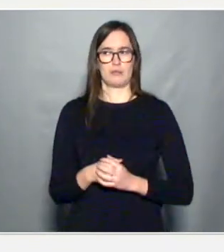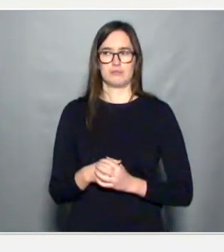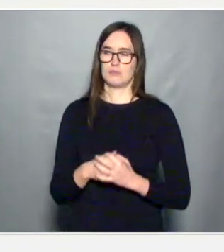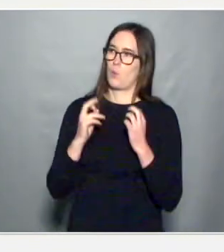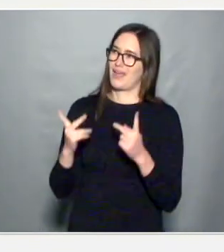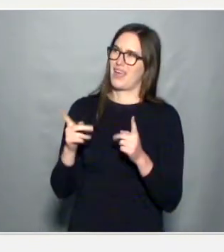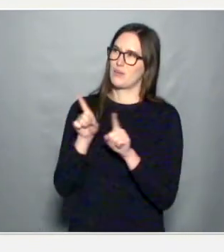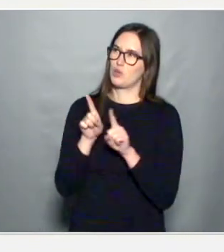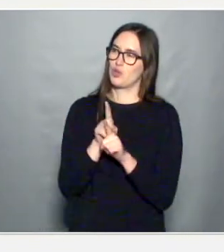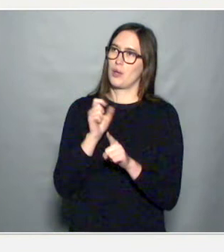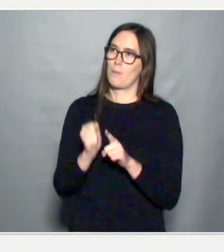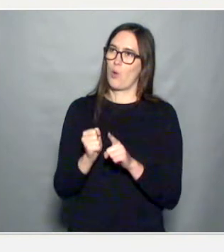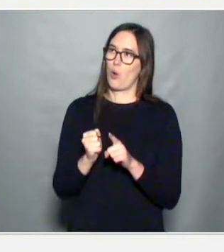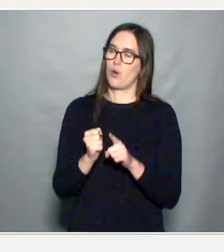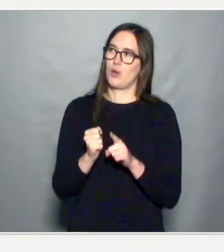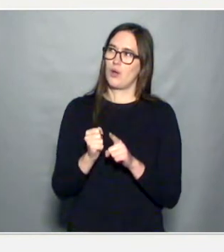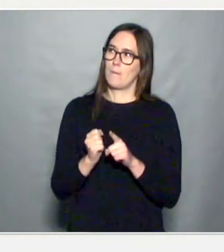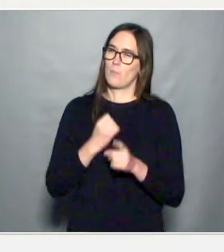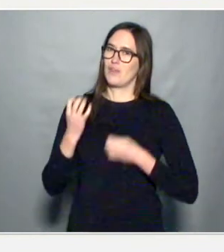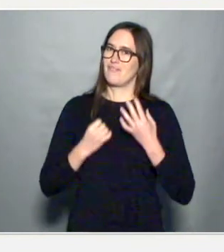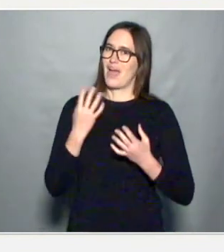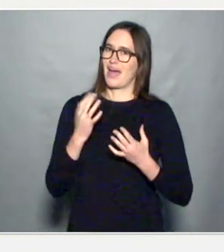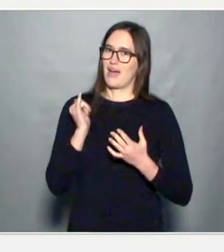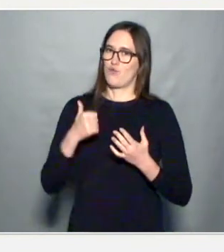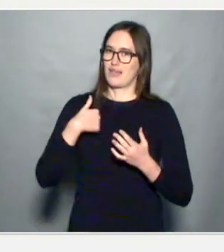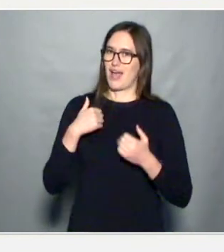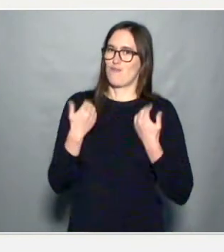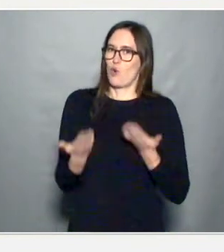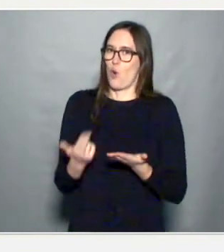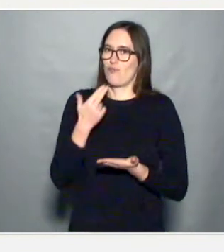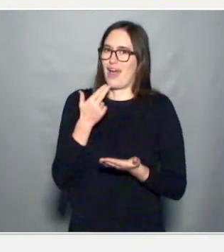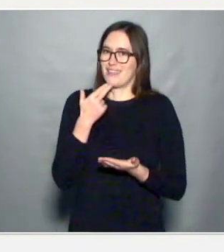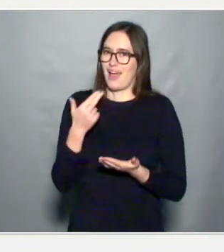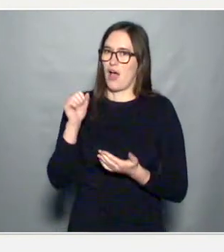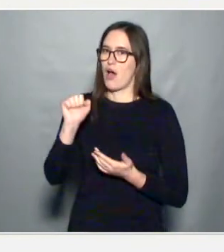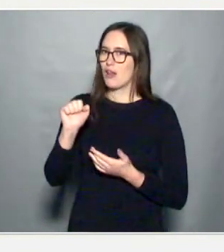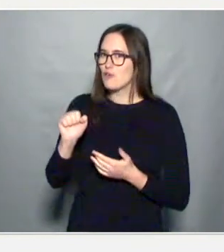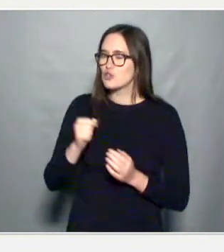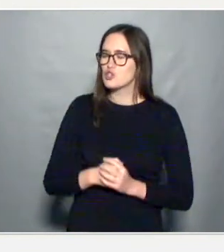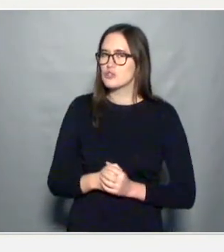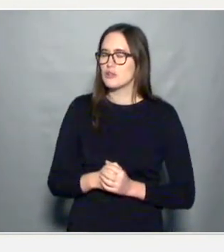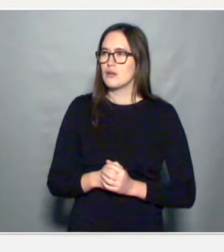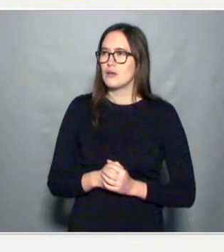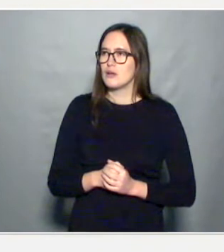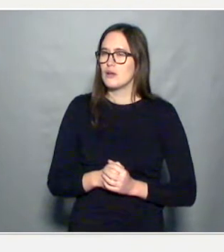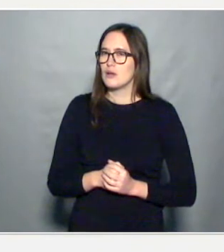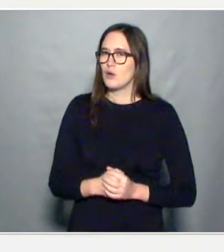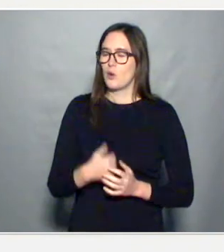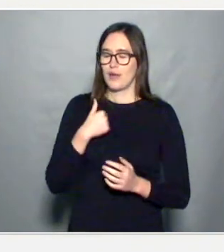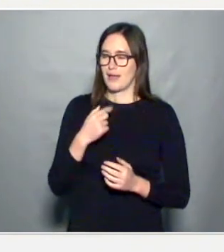alltså motivera varför jag i det här fallet skulle få heta Alfons. Och när jag såg